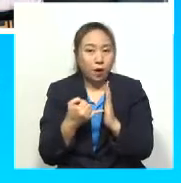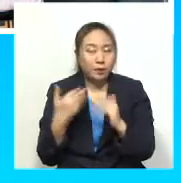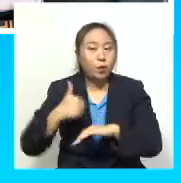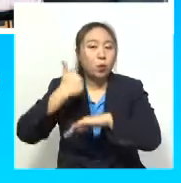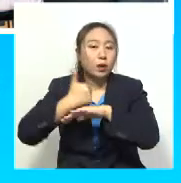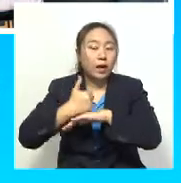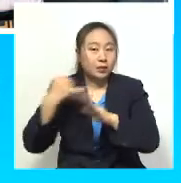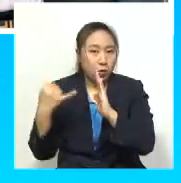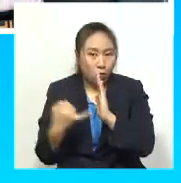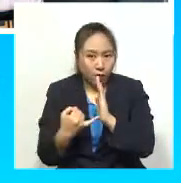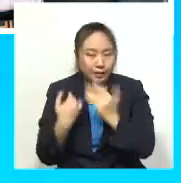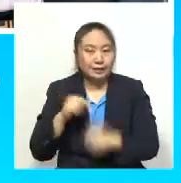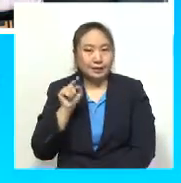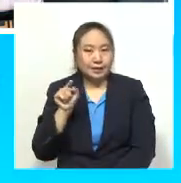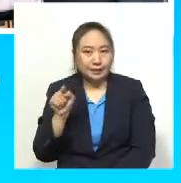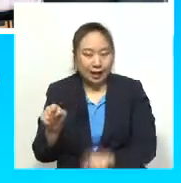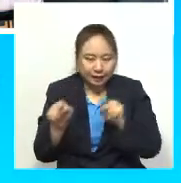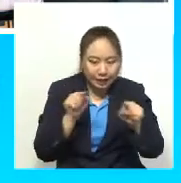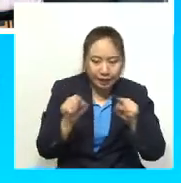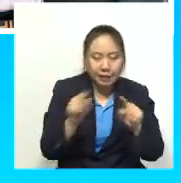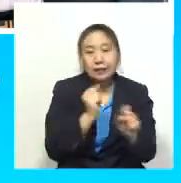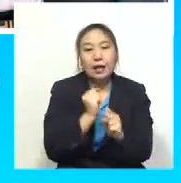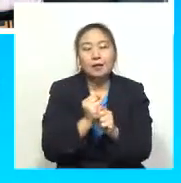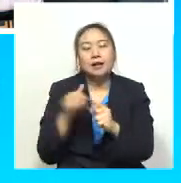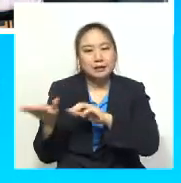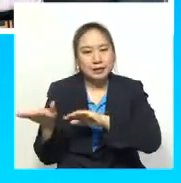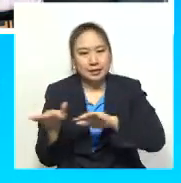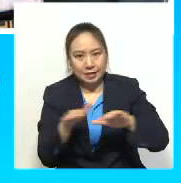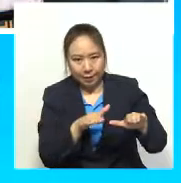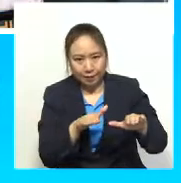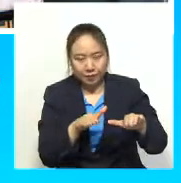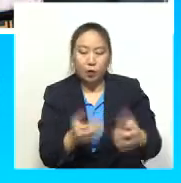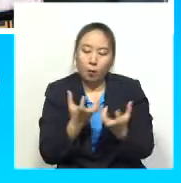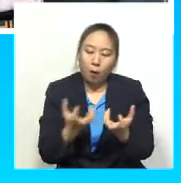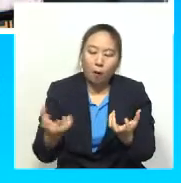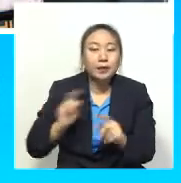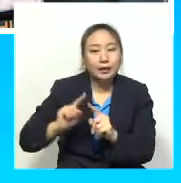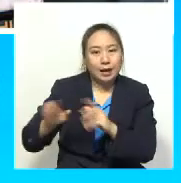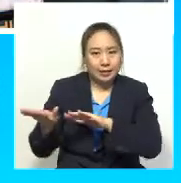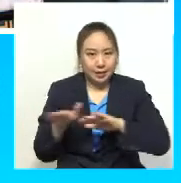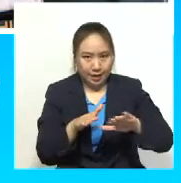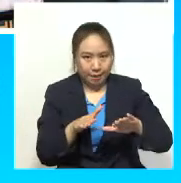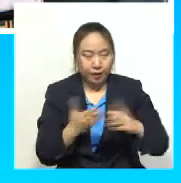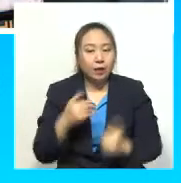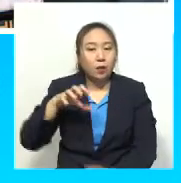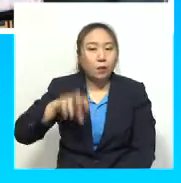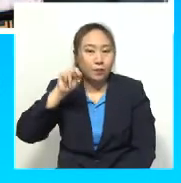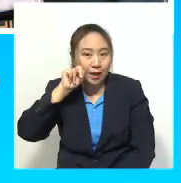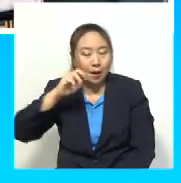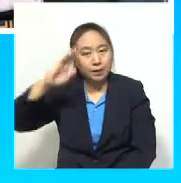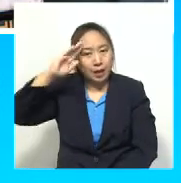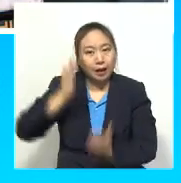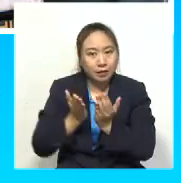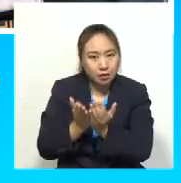ว่าก็ได้สั่งการบูรณาการนะครับให้มีการเตรียมนะครับเรื่องเครื่องไม้เครื่องมือทางกรมชลประทานกองทัพเรือและป